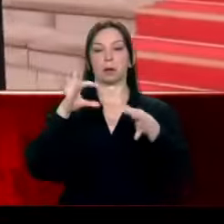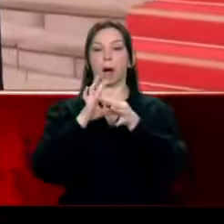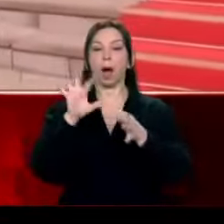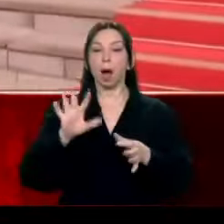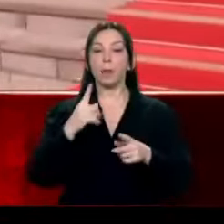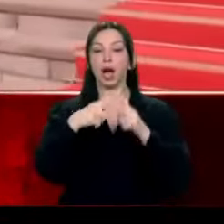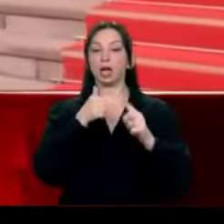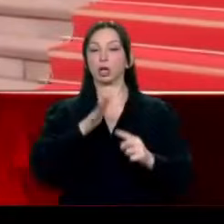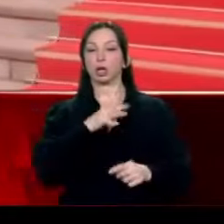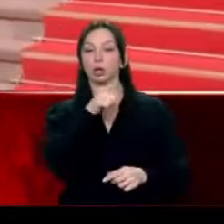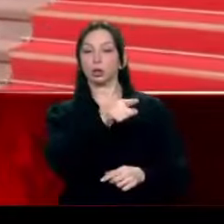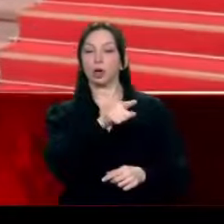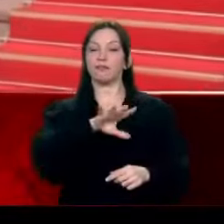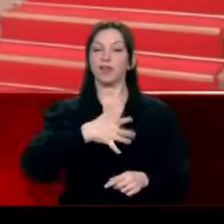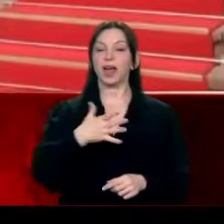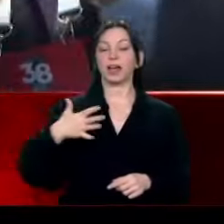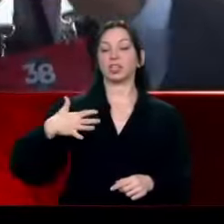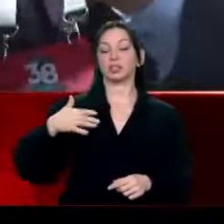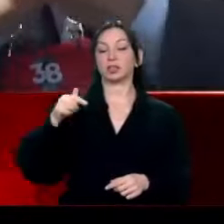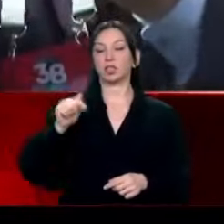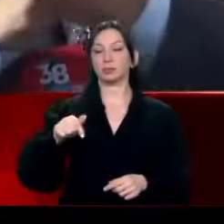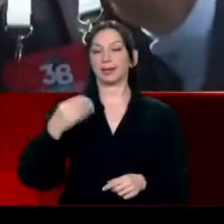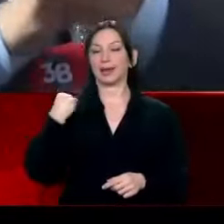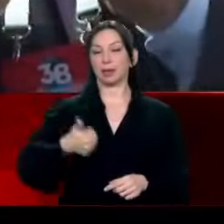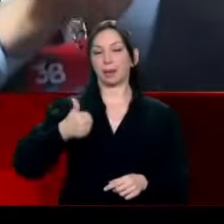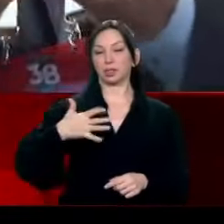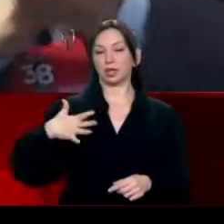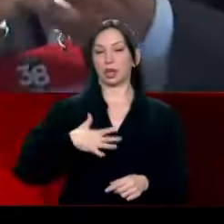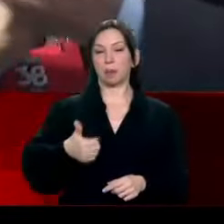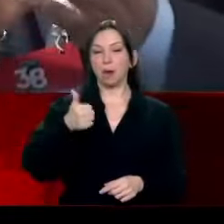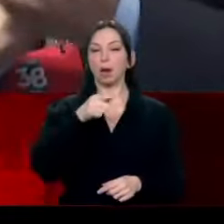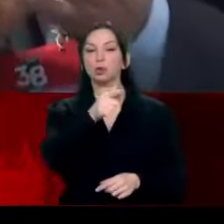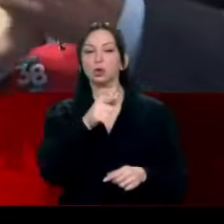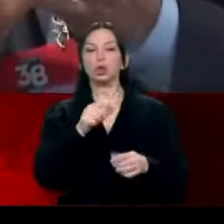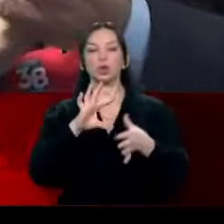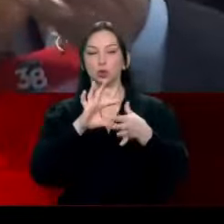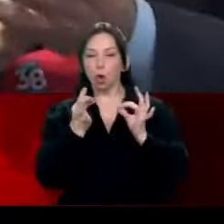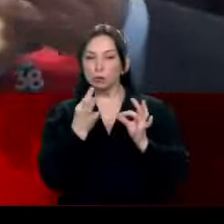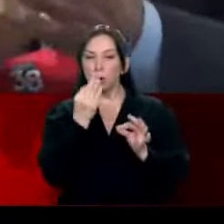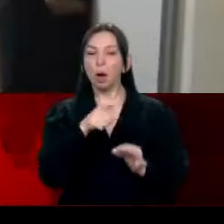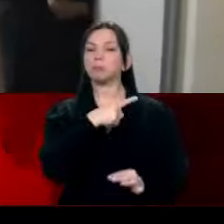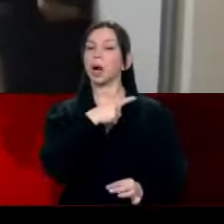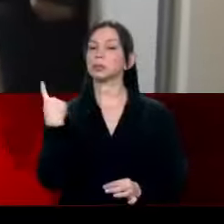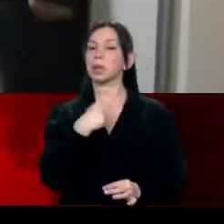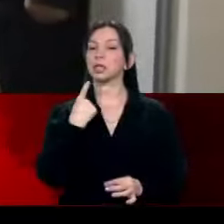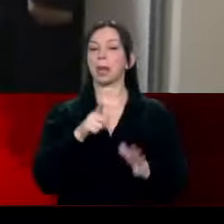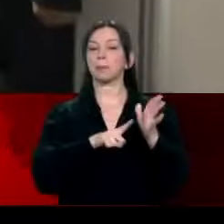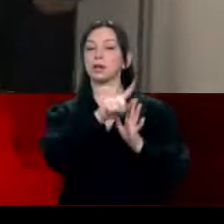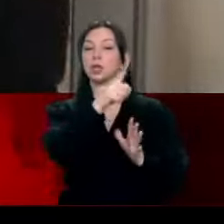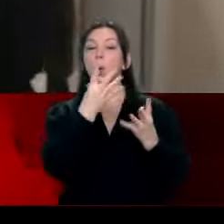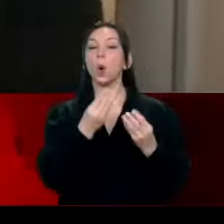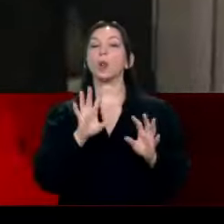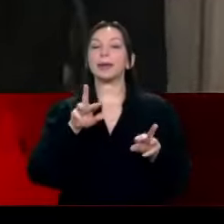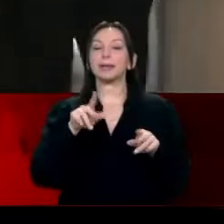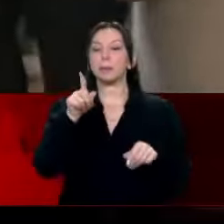Ama Kılıçdaroğlu veya Sayın Özer bunu çözmeye kalkışsa asla başarılı olamaz